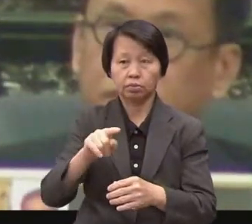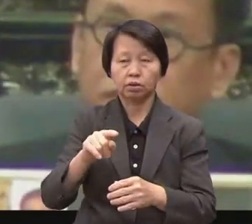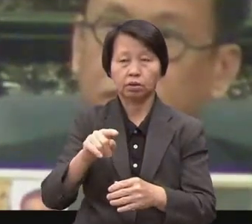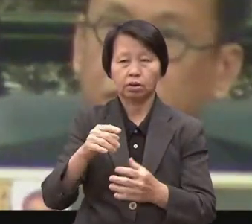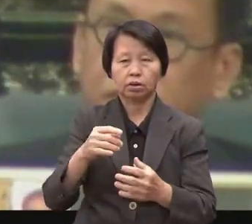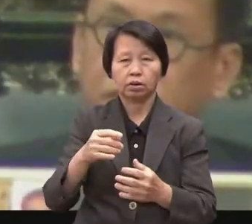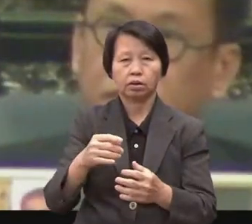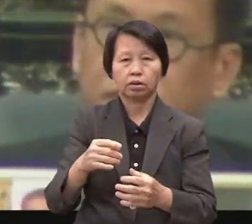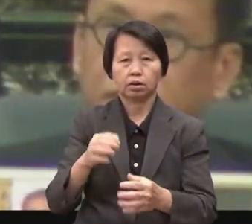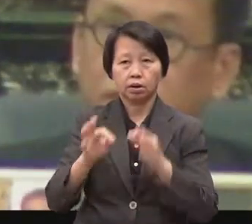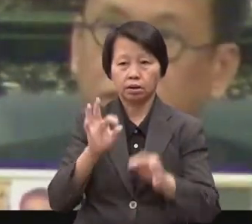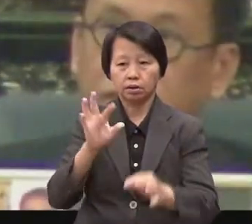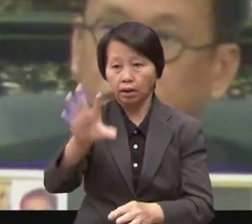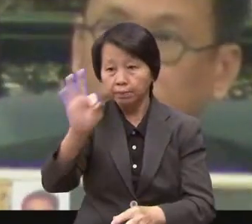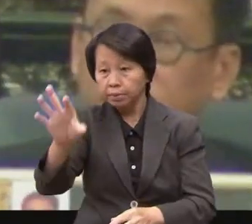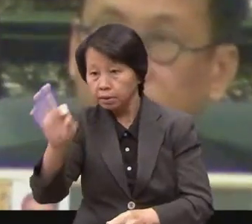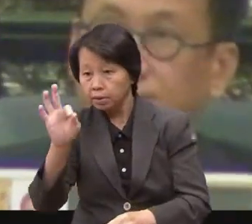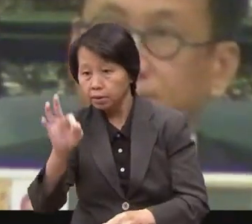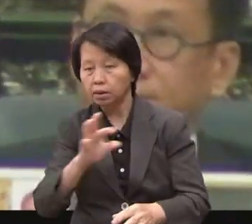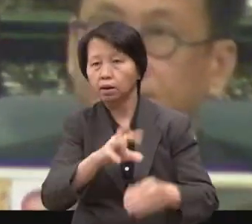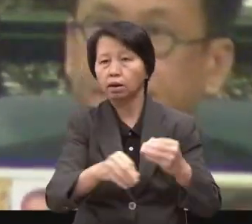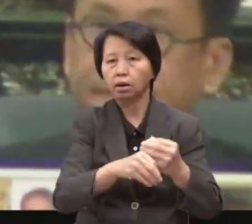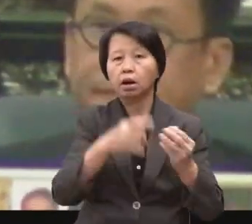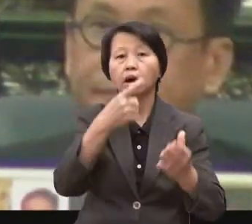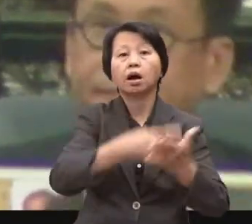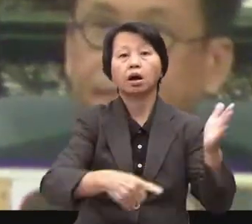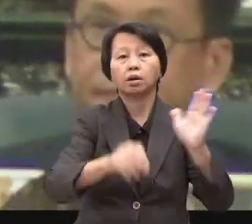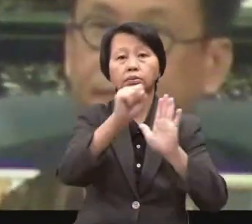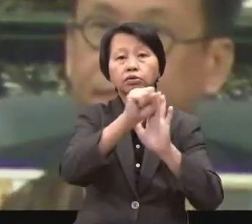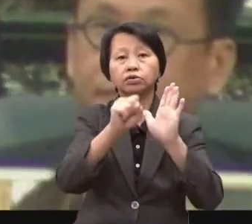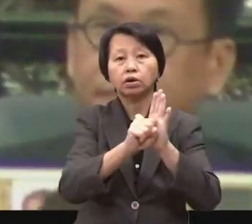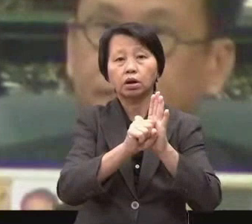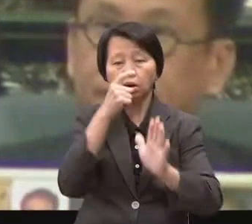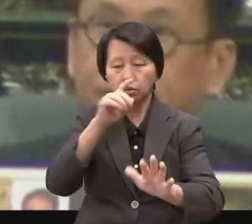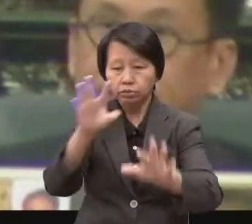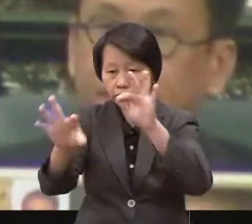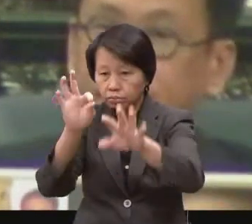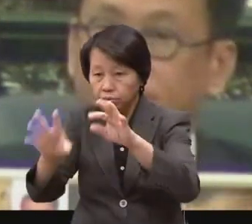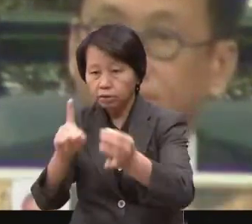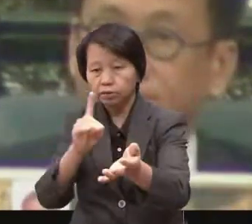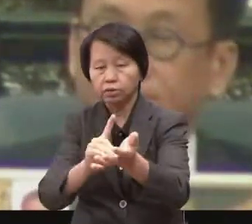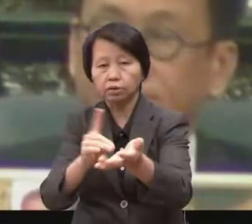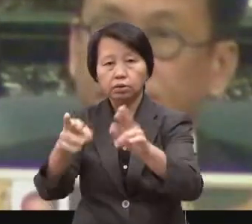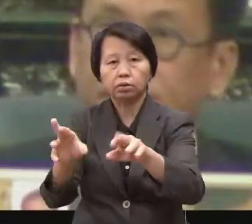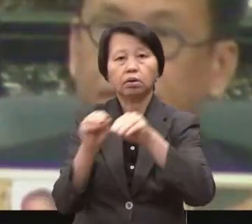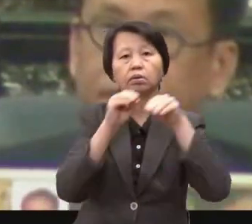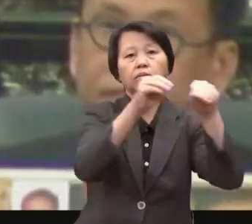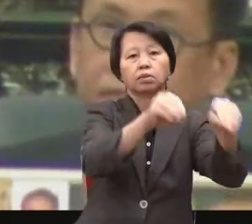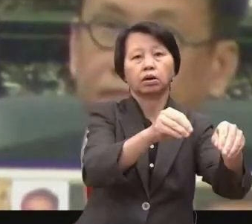lalu kita Ana pilih untuk diterapkan Apakah kriteria yang digunakan untuk memilih mereka